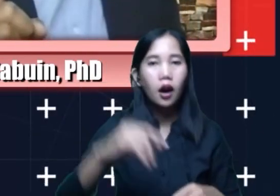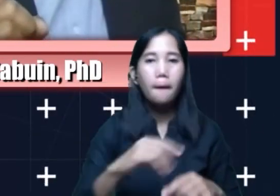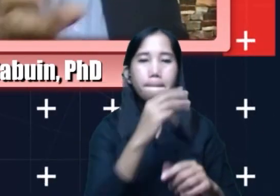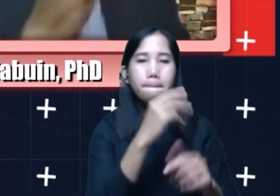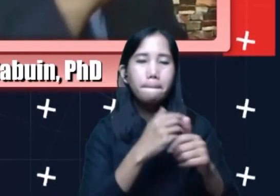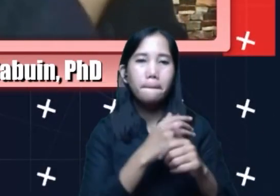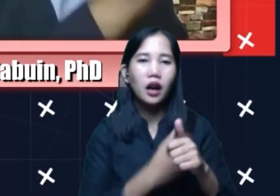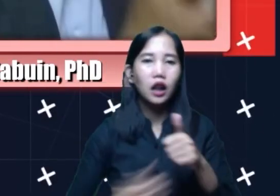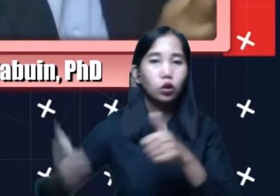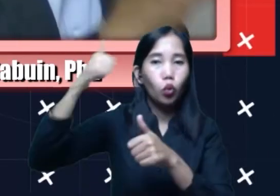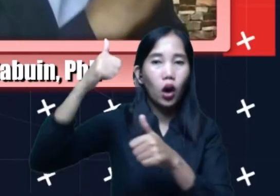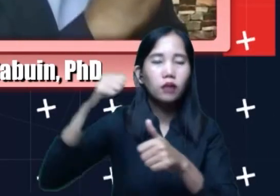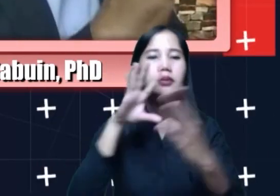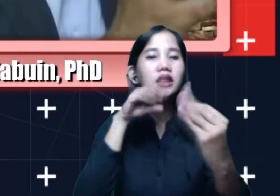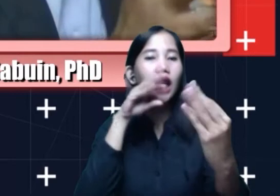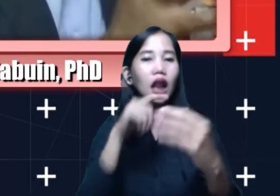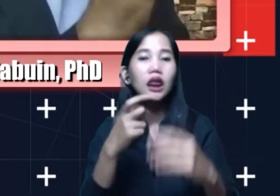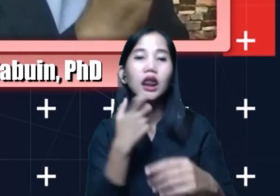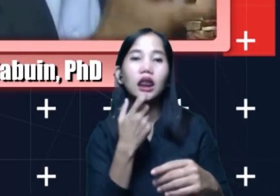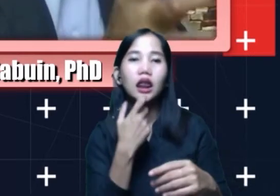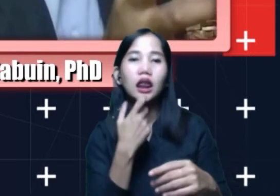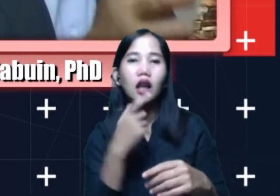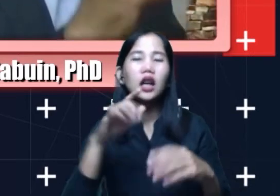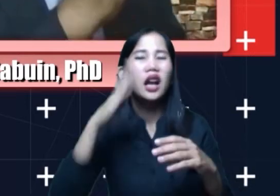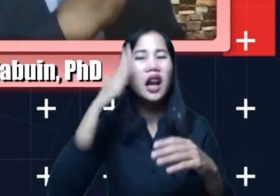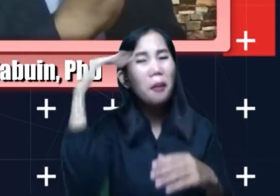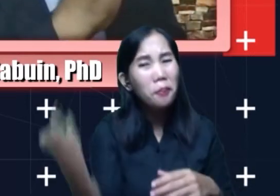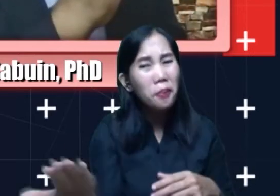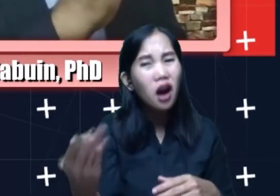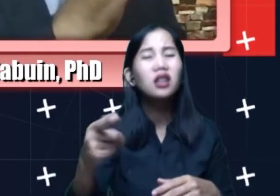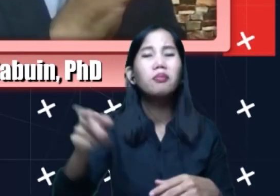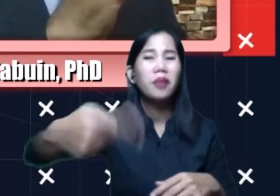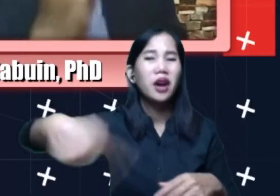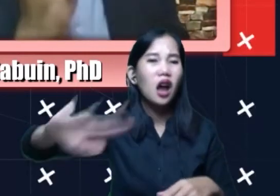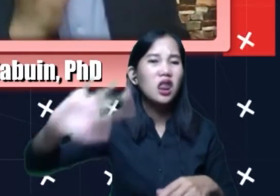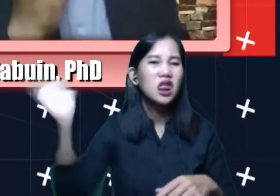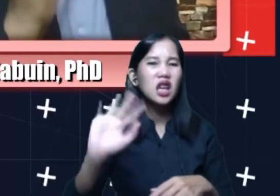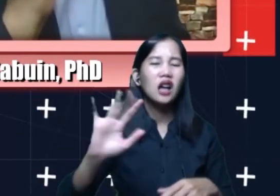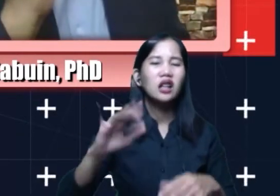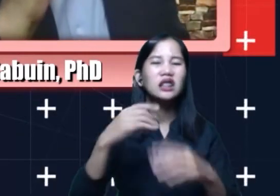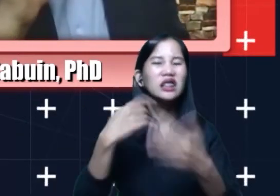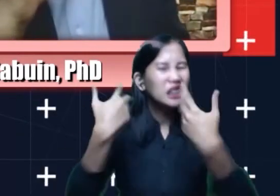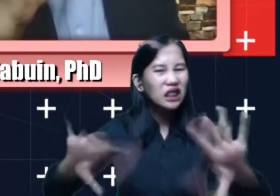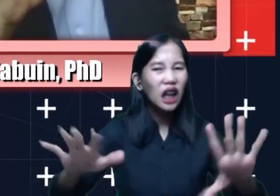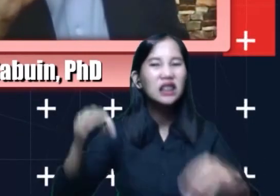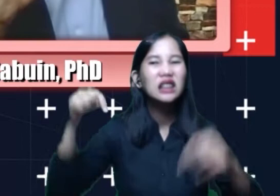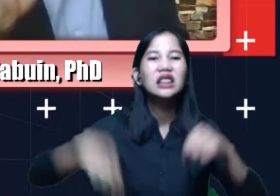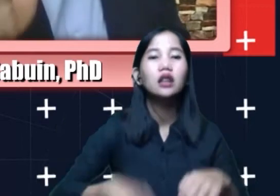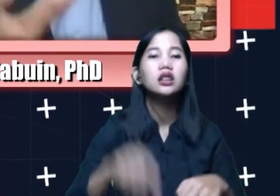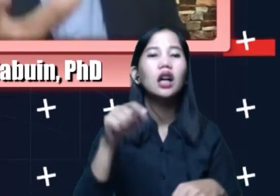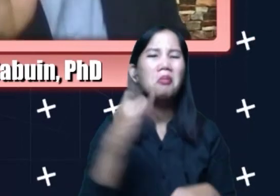sekalian. Apa yang terjadi dalam satu jemaat kalau ada masalah tidak bisa mereka selesaikan dengan pengetahuan